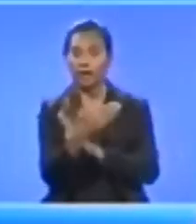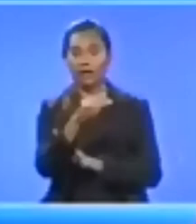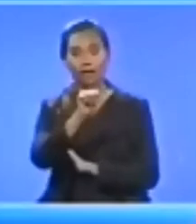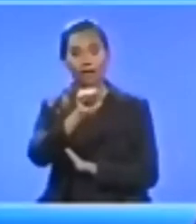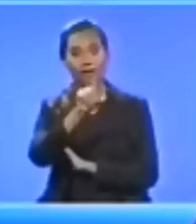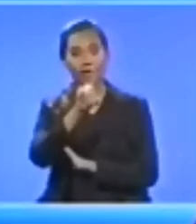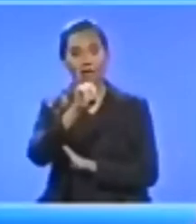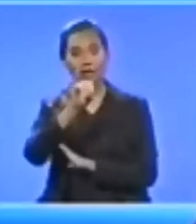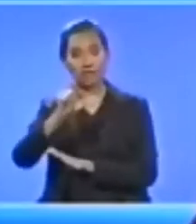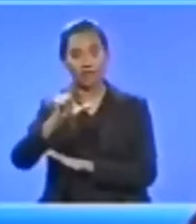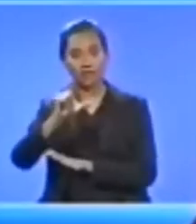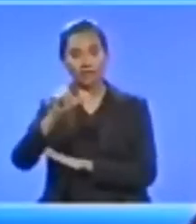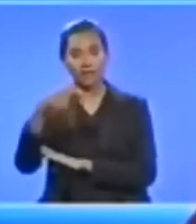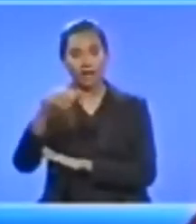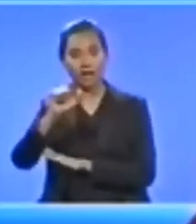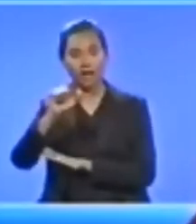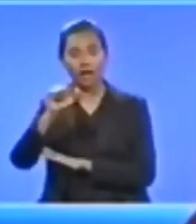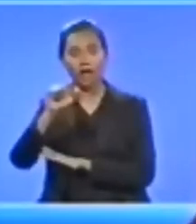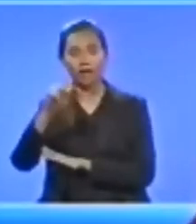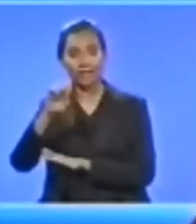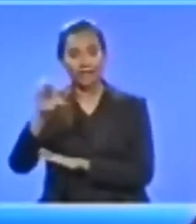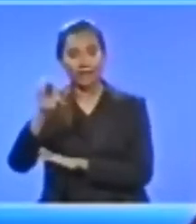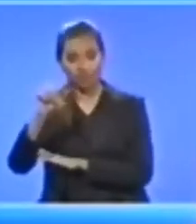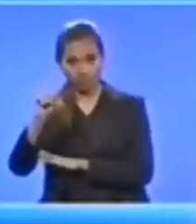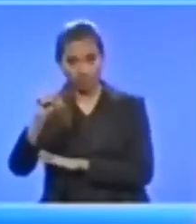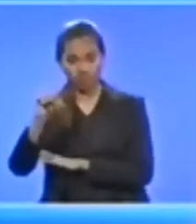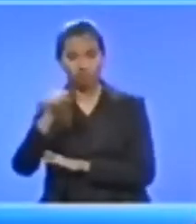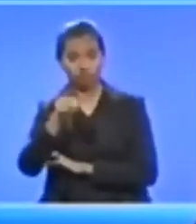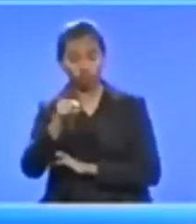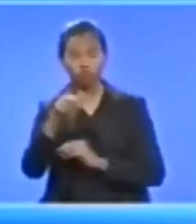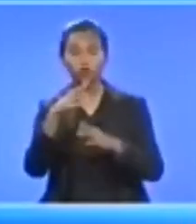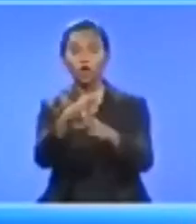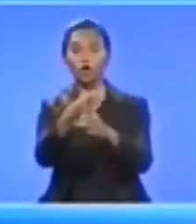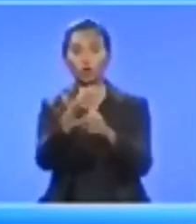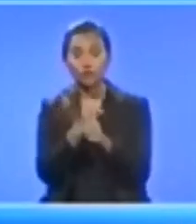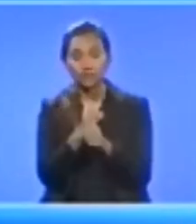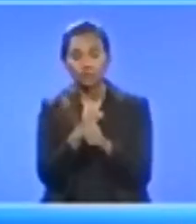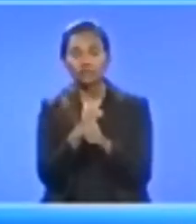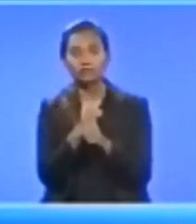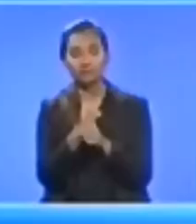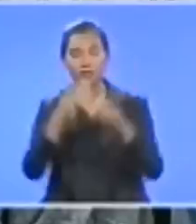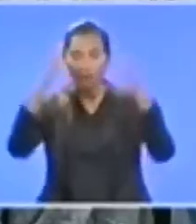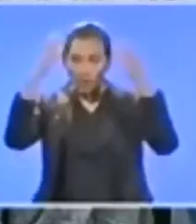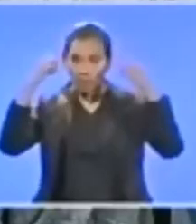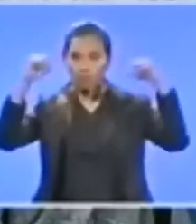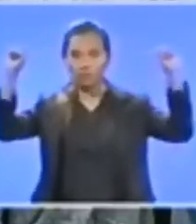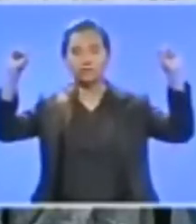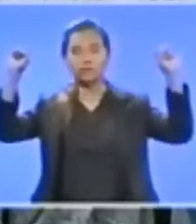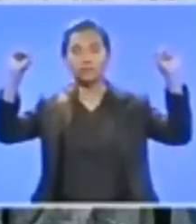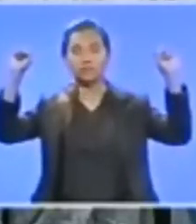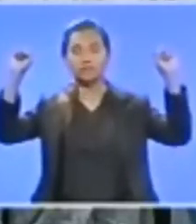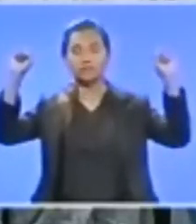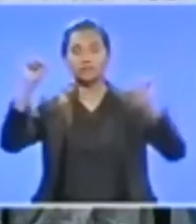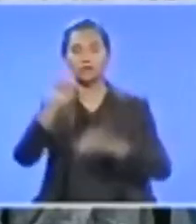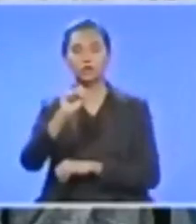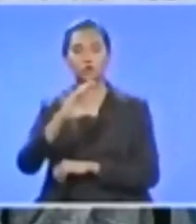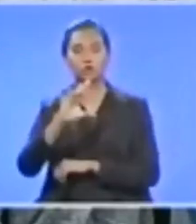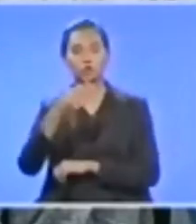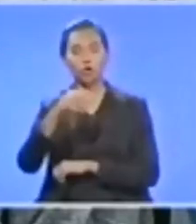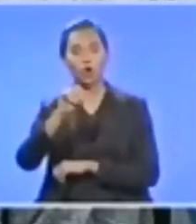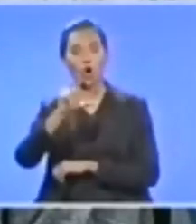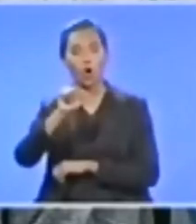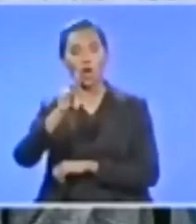pemenang beasiswa presiden iaitu beasiswa paling tinggi di negara ini,